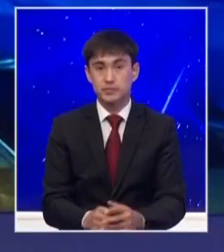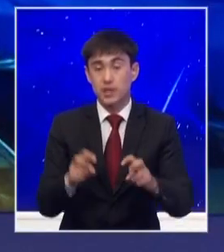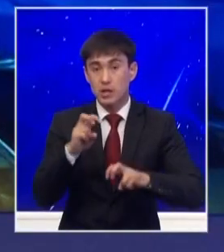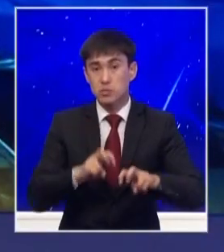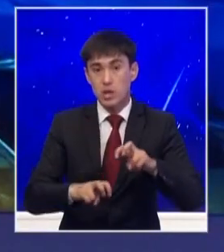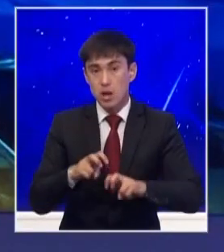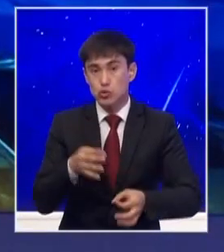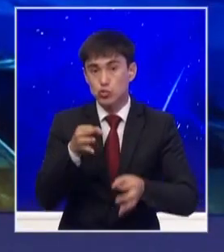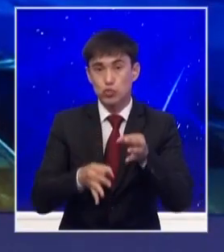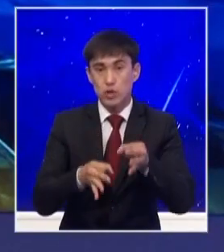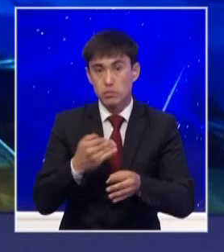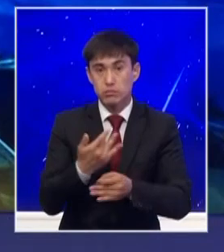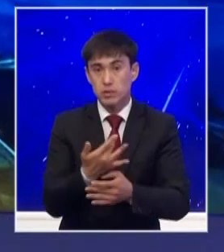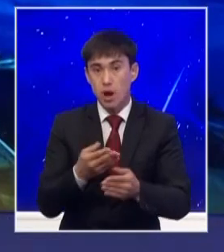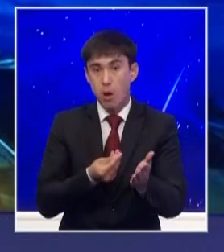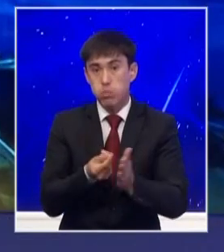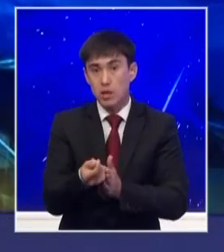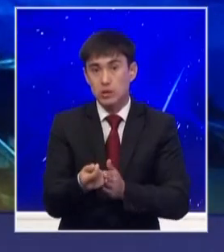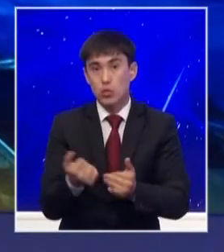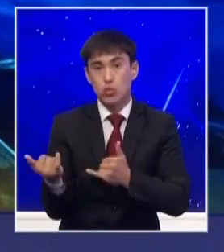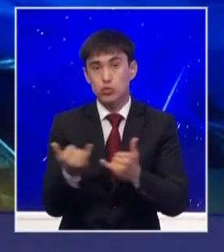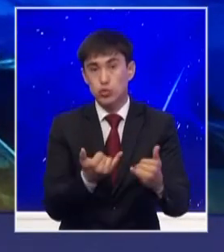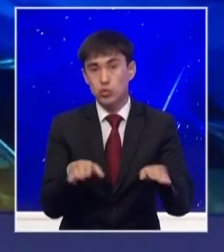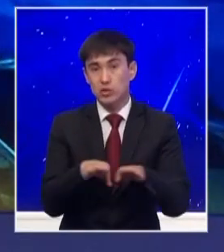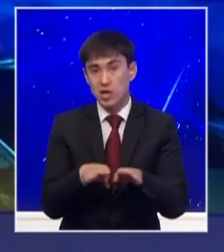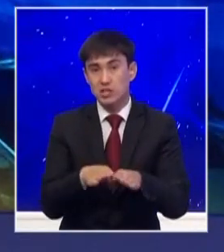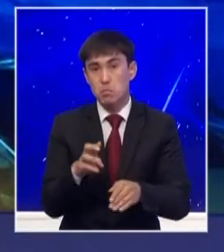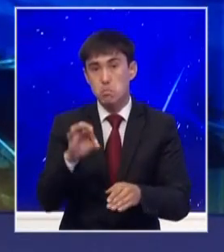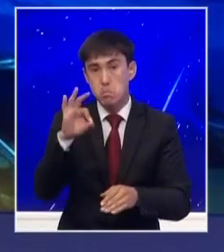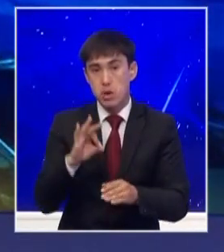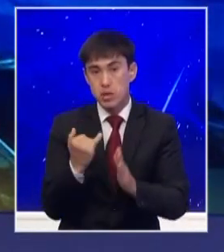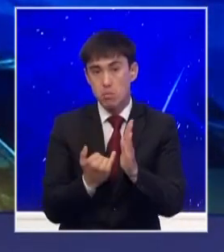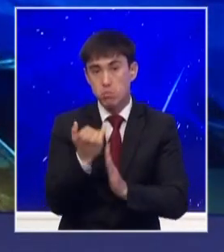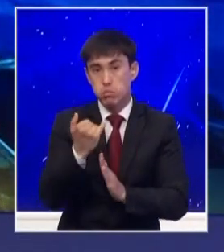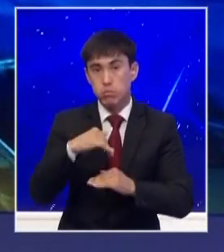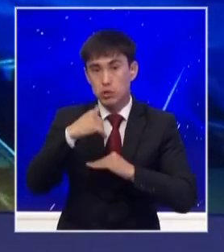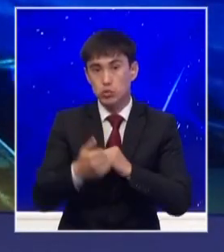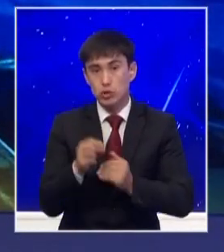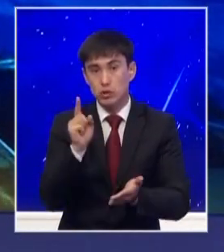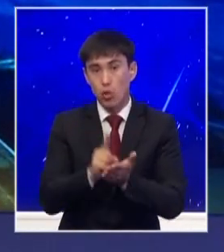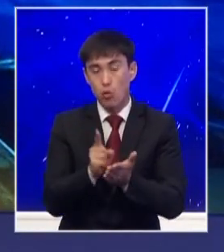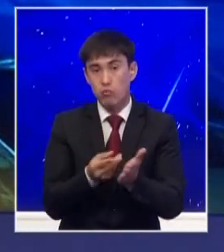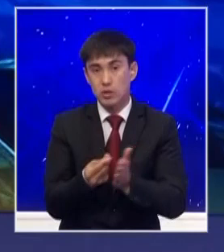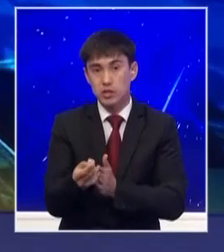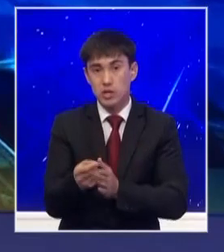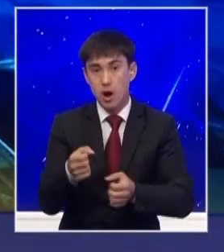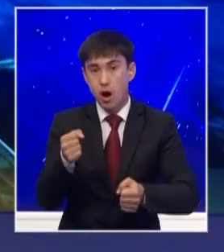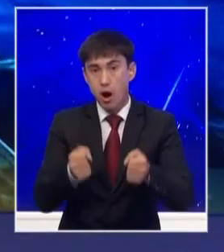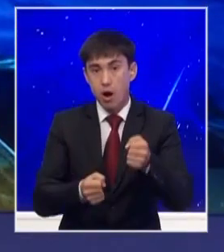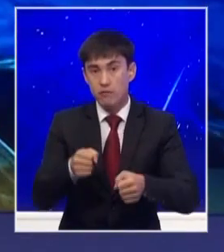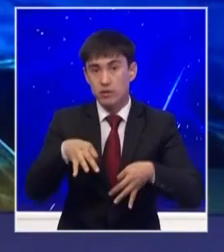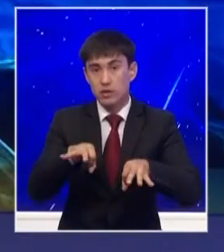Разбирательство с судебными приставами, оплата их услуг, а также пени за просрочку налогового платежа.